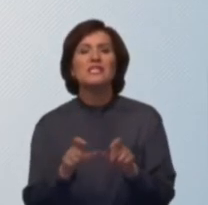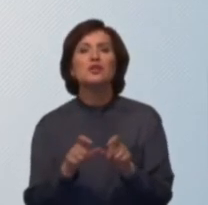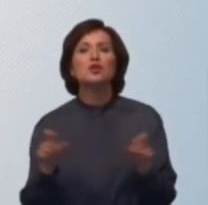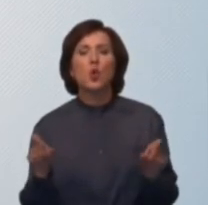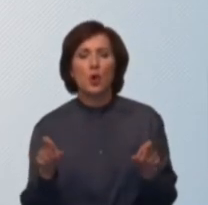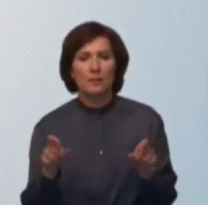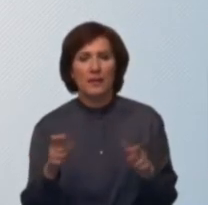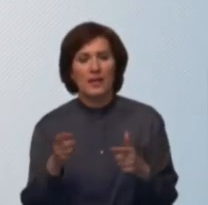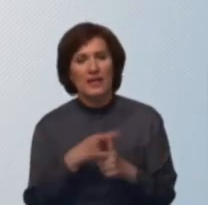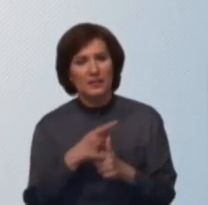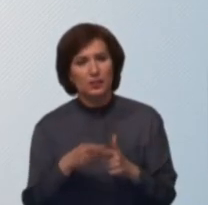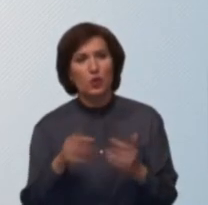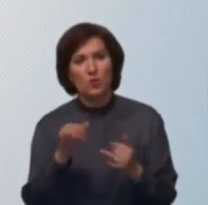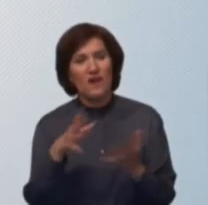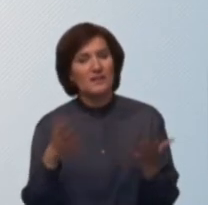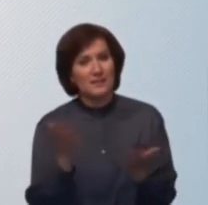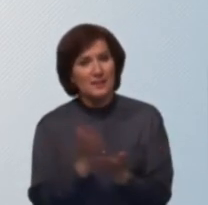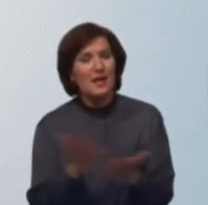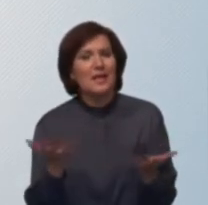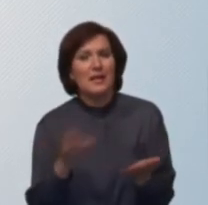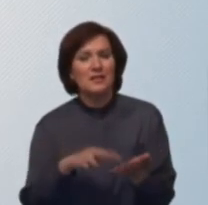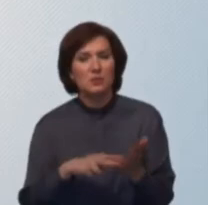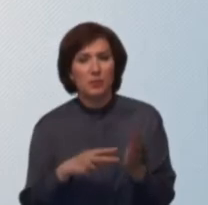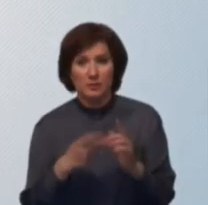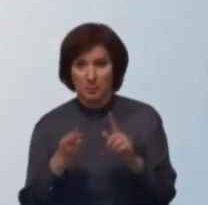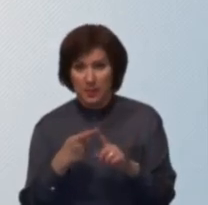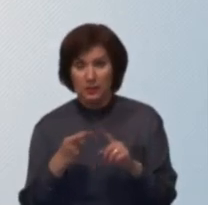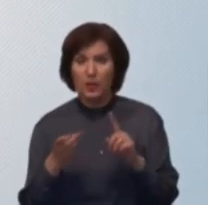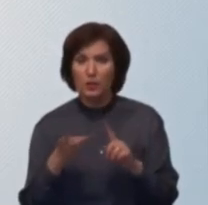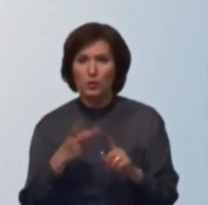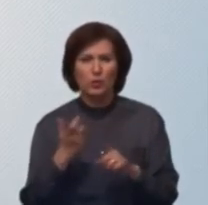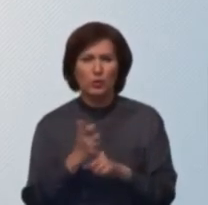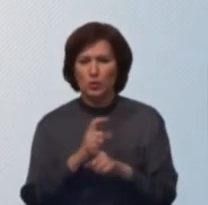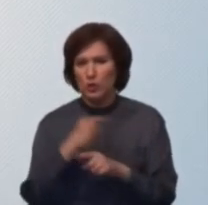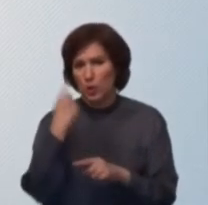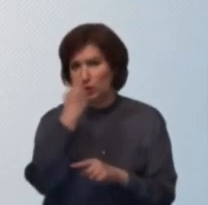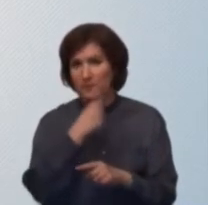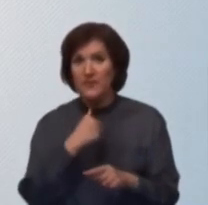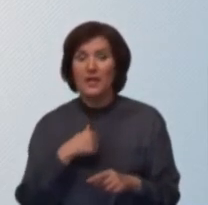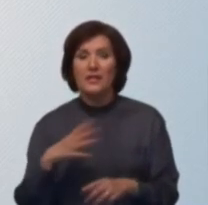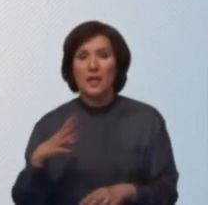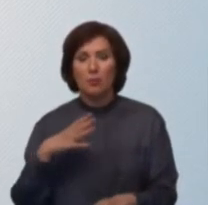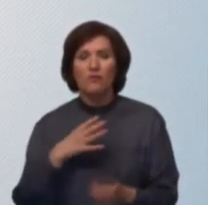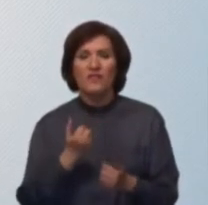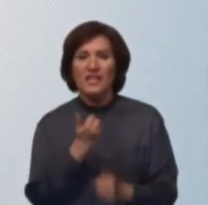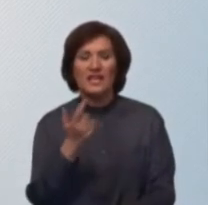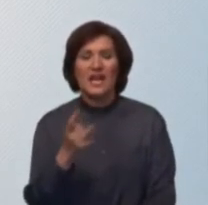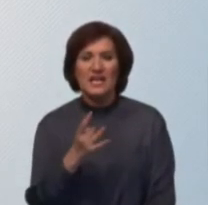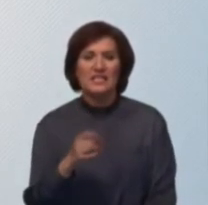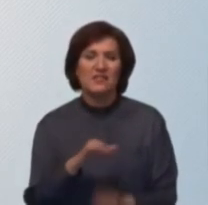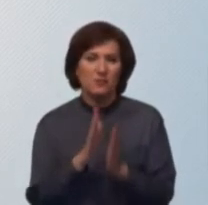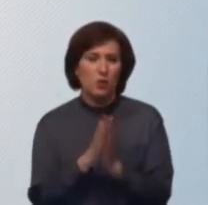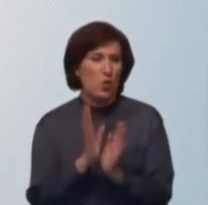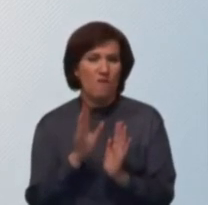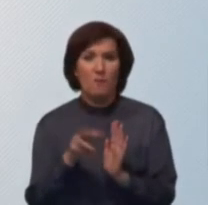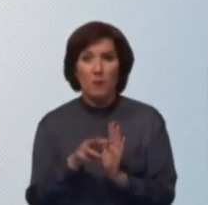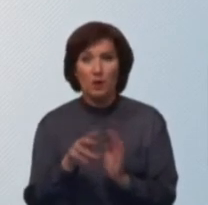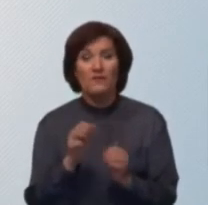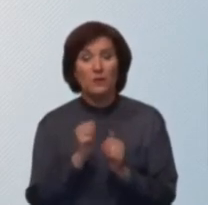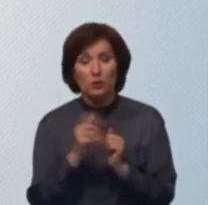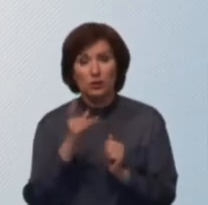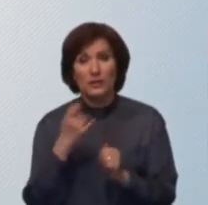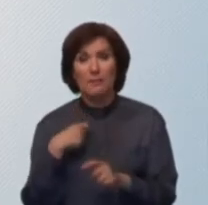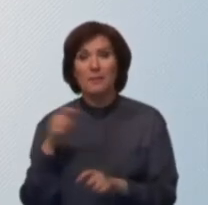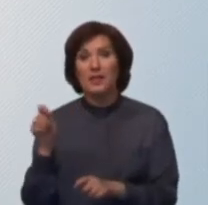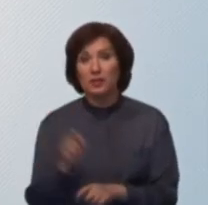школами? Чи ви, у вас є хоч якийсь план? Це перше питання. А друге, дуже особисте. Я був кілька разів всього в Миколаєві, але кожного разу,